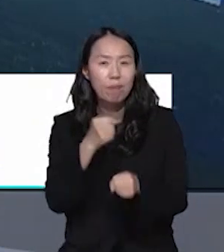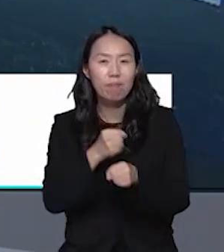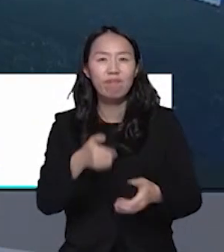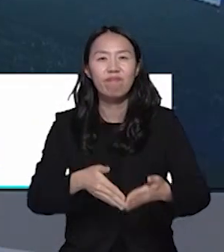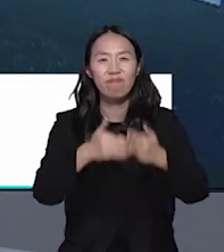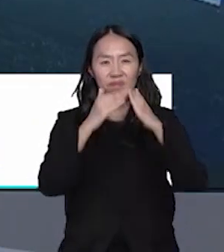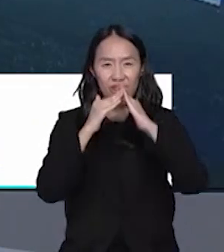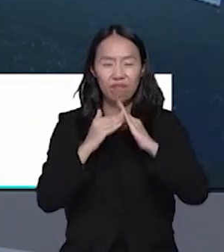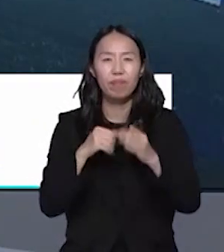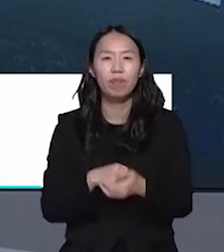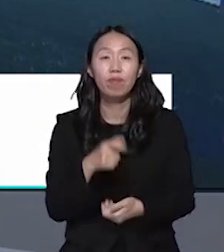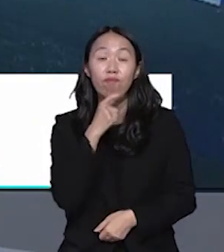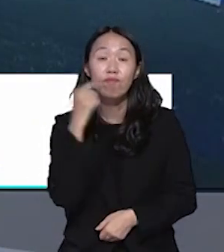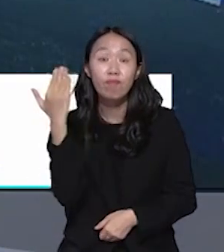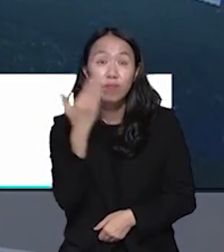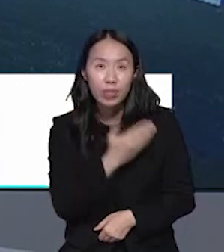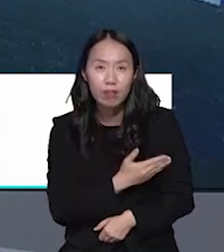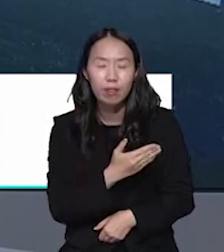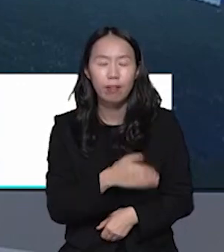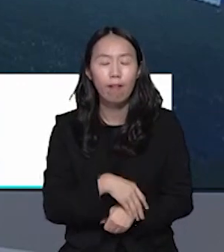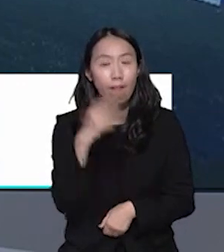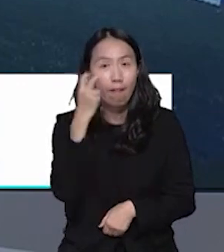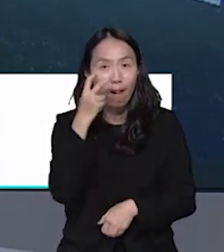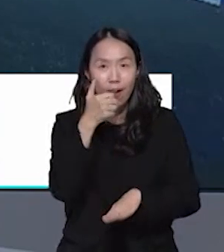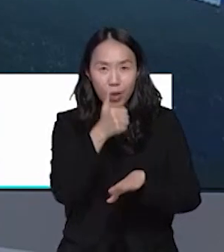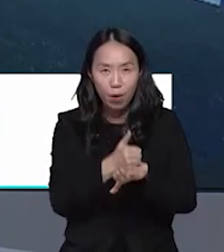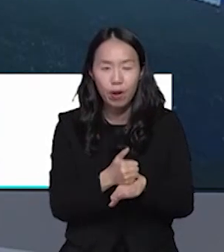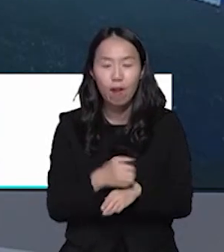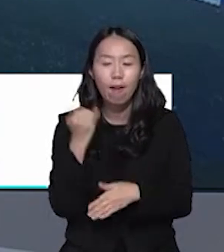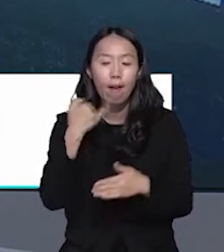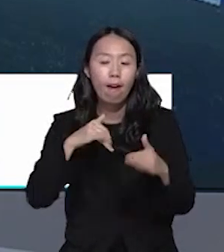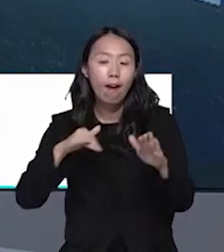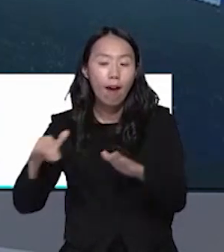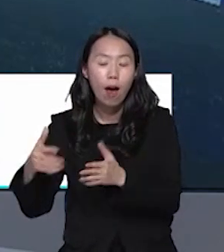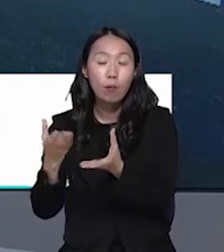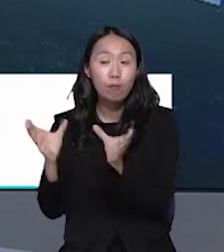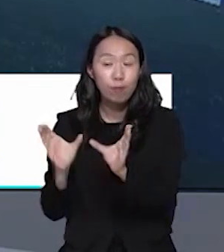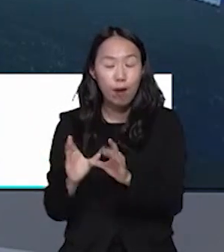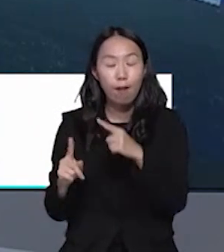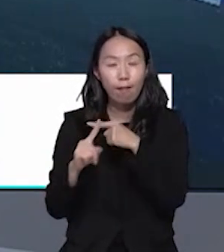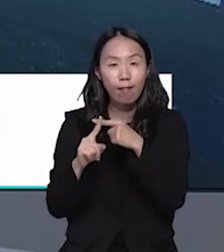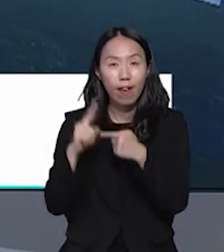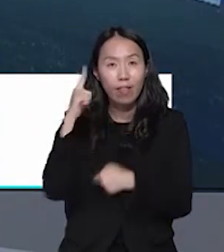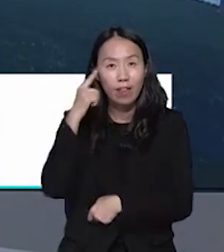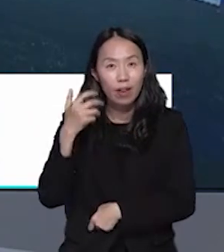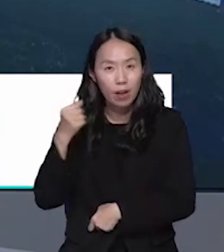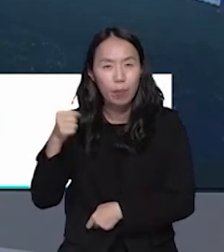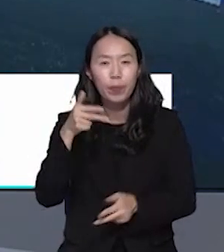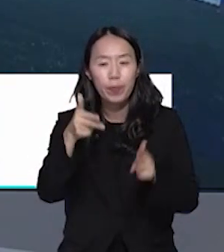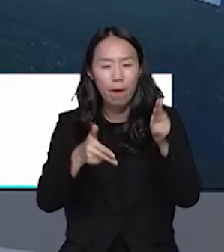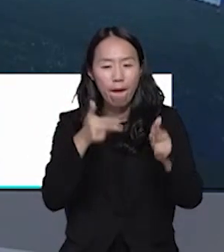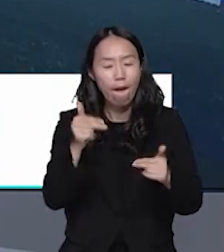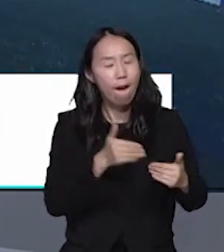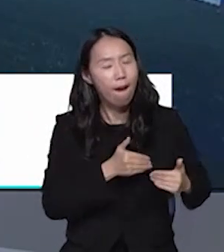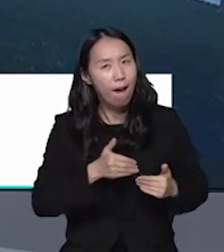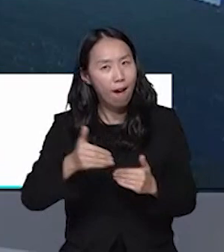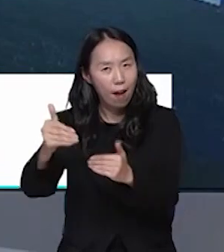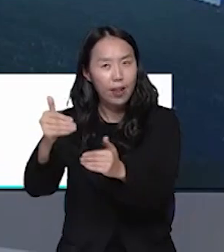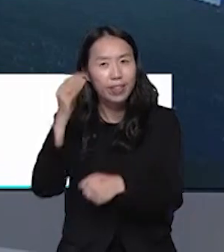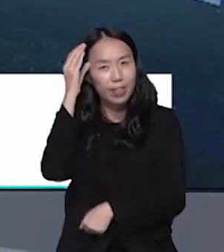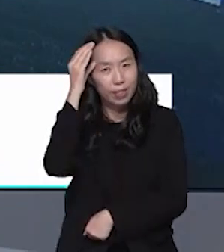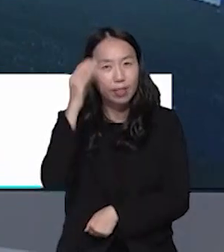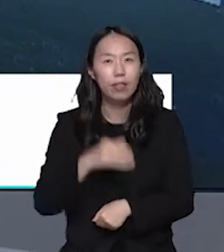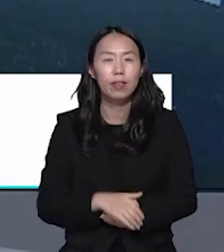들어섭니다 여수시가 실시한 용역 결과에 대해 해양수산부도 긍정적인 반응을 보이면서 사업에 사업의 탄력이 붙게